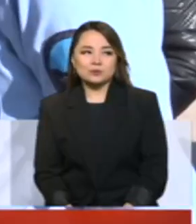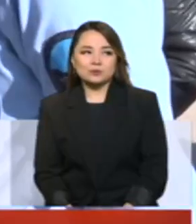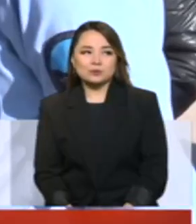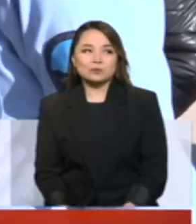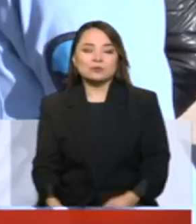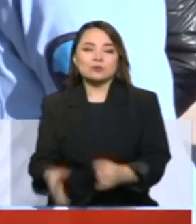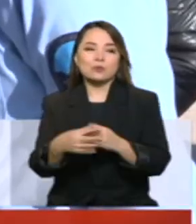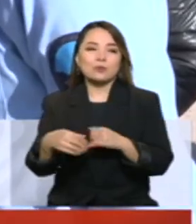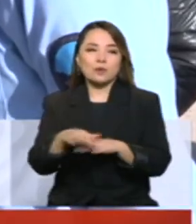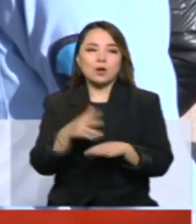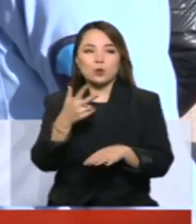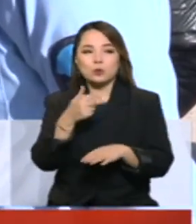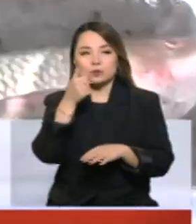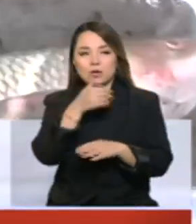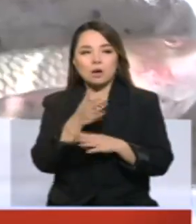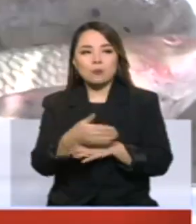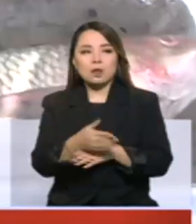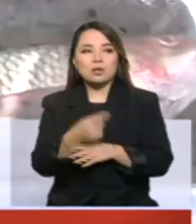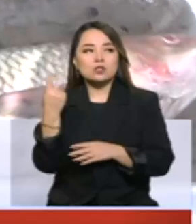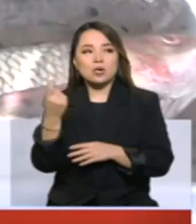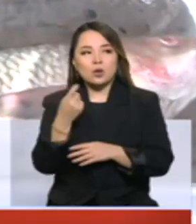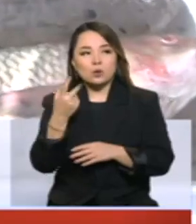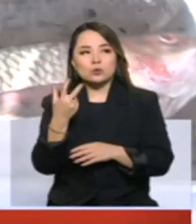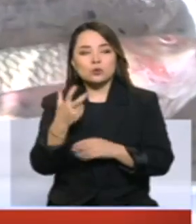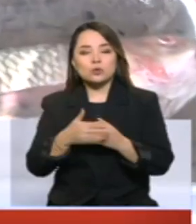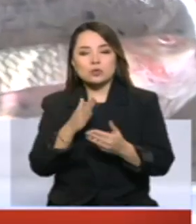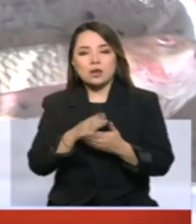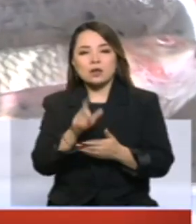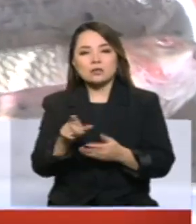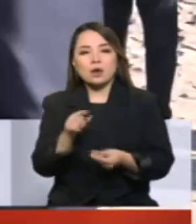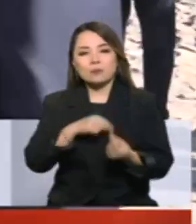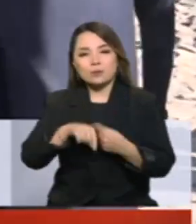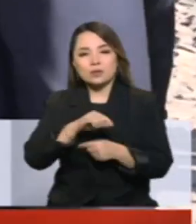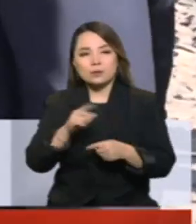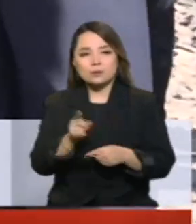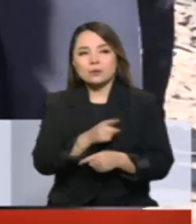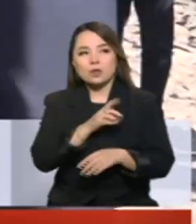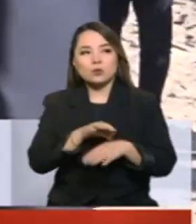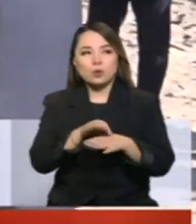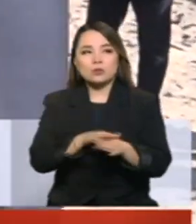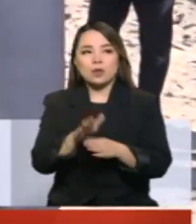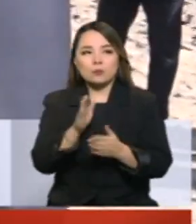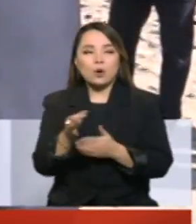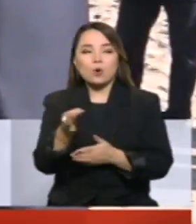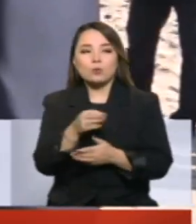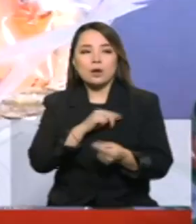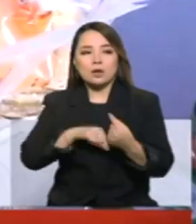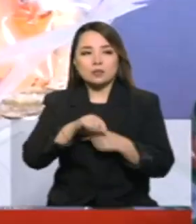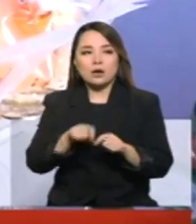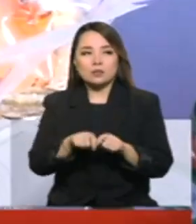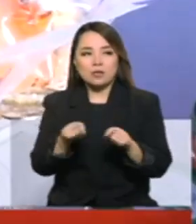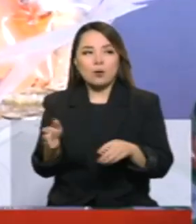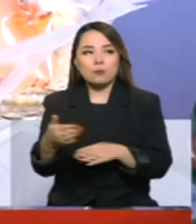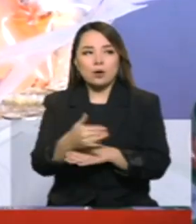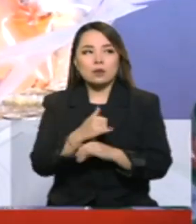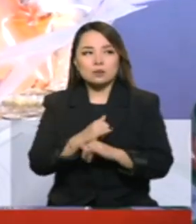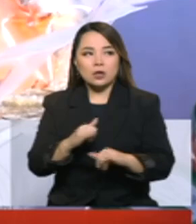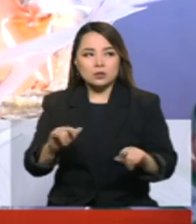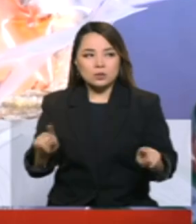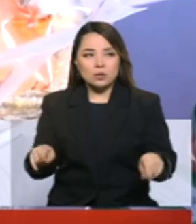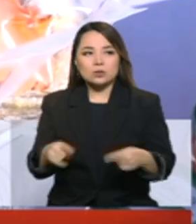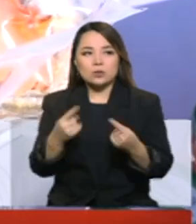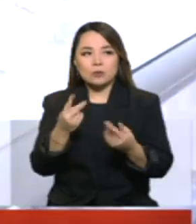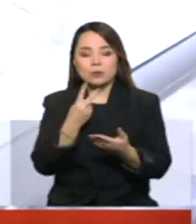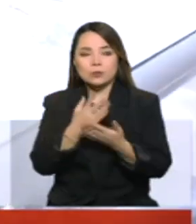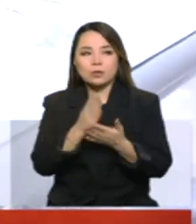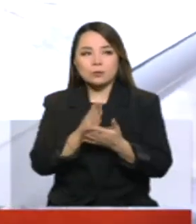Аймақта соңғы 3 жылда балық шаруашылығымен айналысамын деген 300-ге жуық азамат кәсіби білім алды. Дені бірнеше облыста кәсіп ашып, балық өсіруді қолға алды.